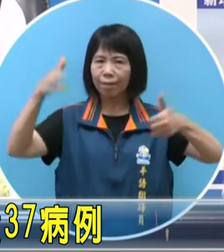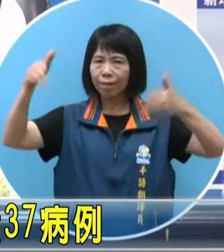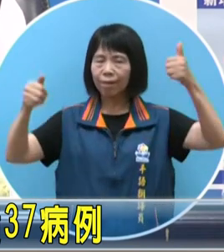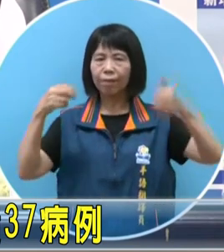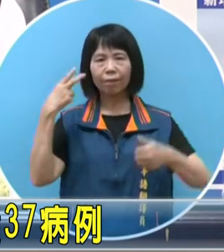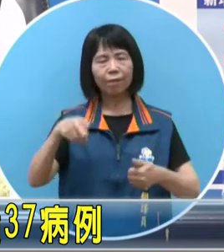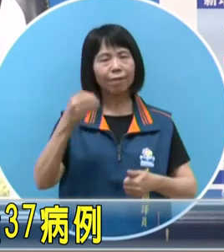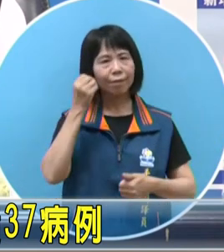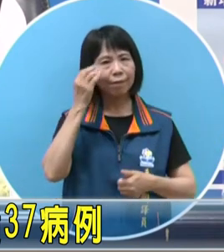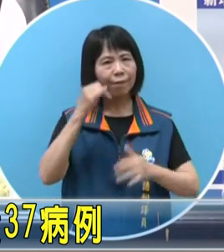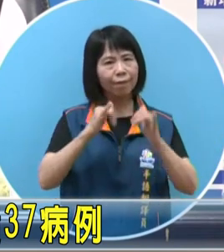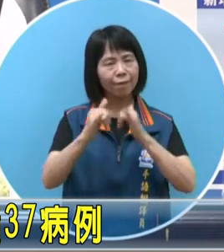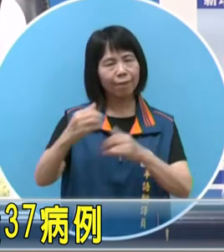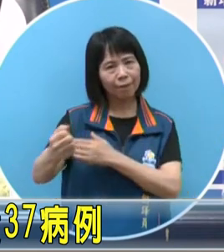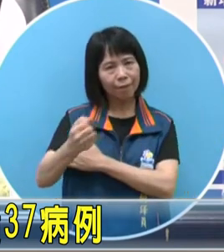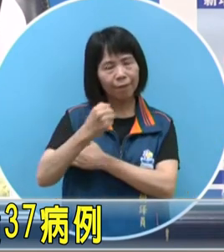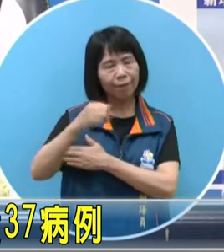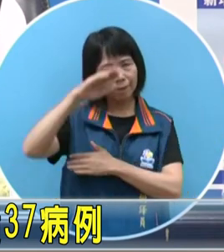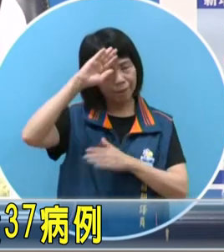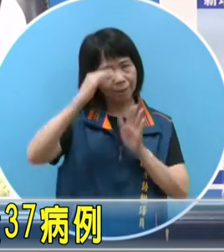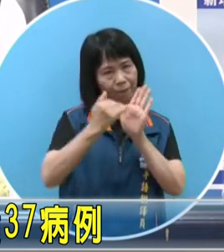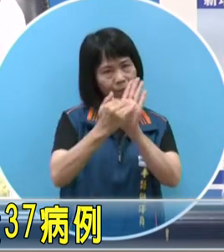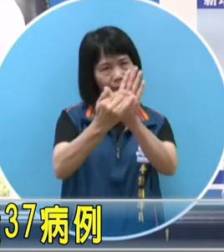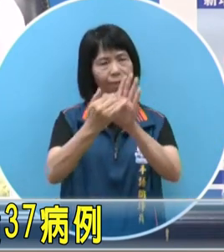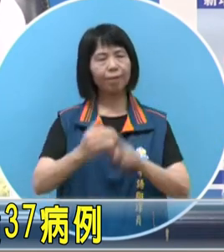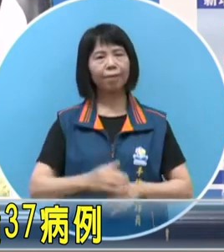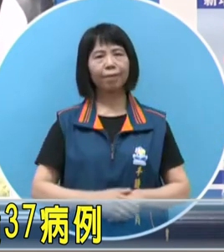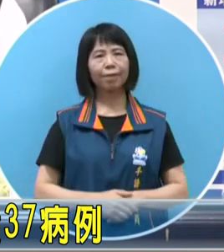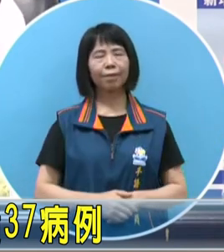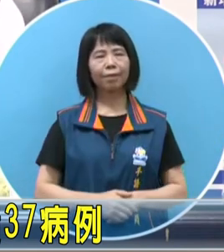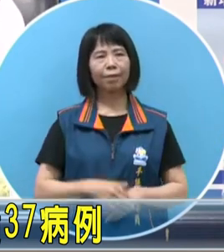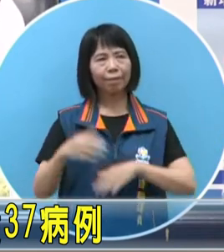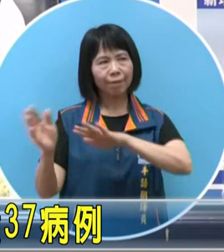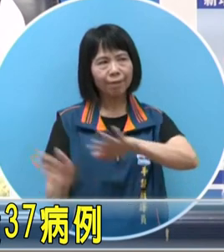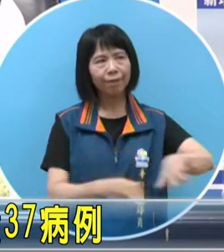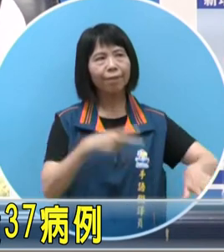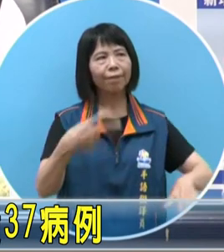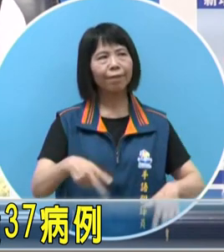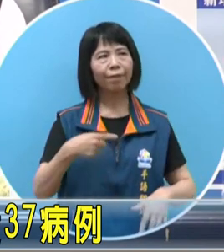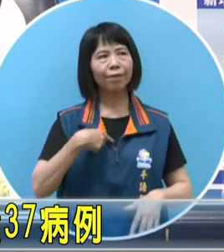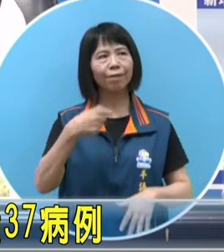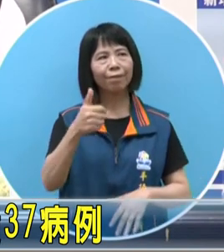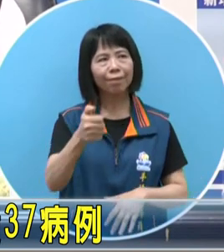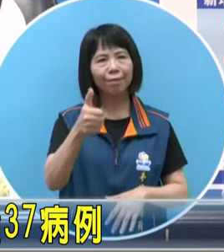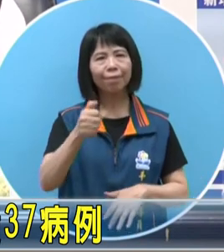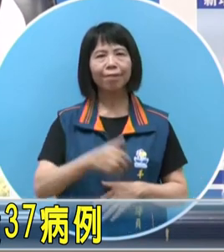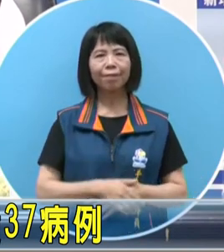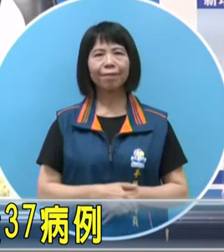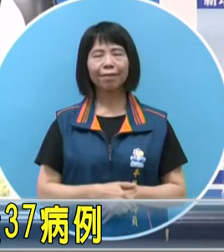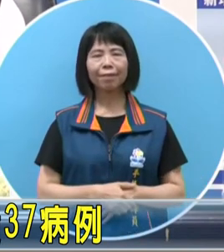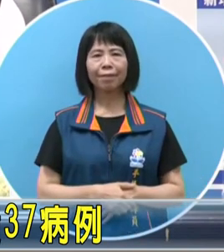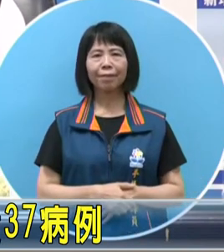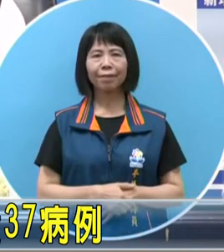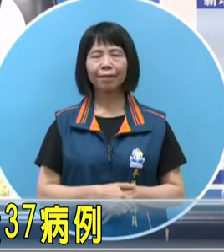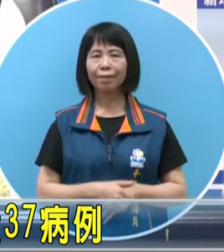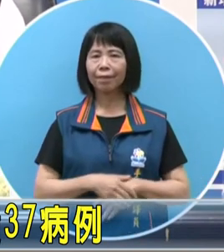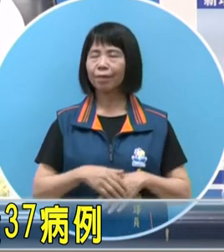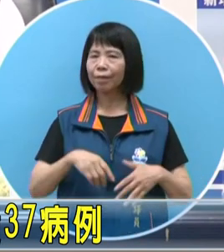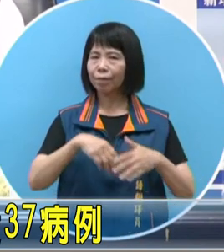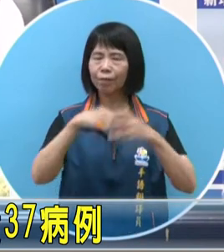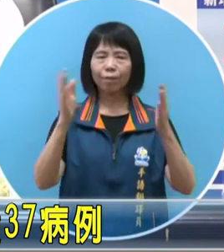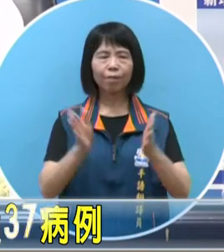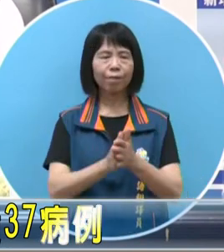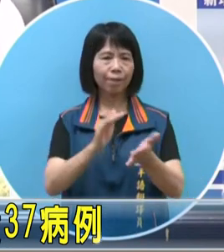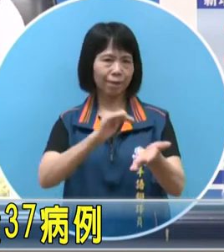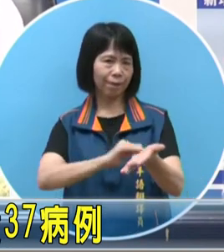花莲乡亲的努力防疫。那另外我也要谢谢我们所有医